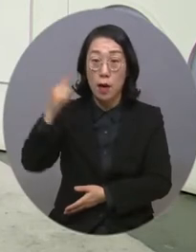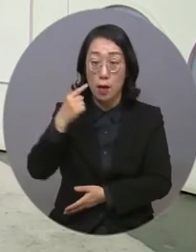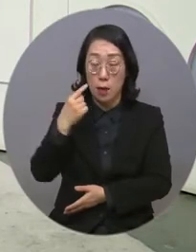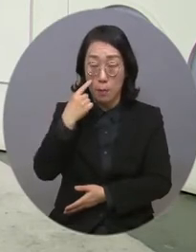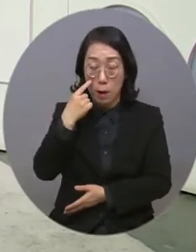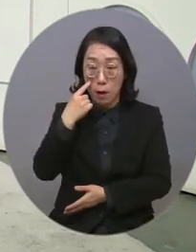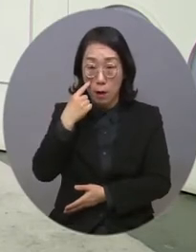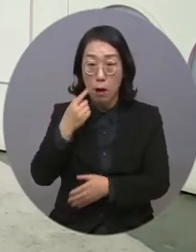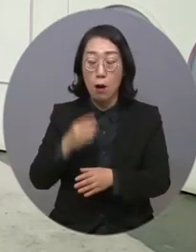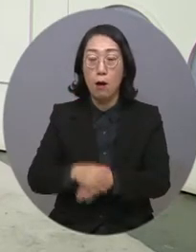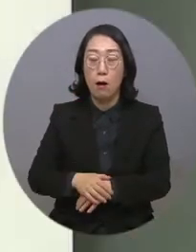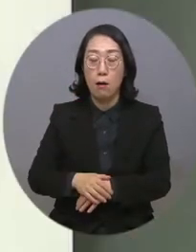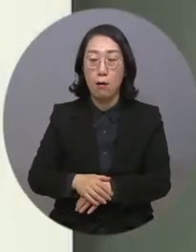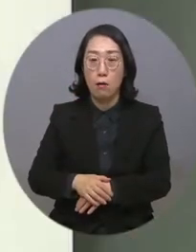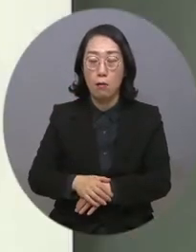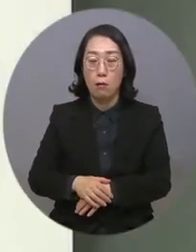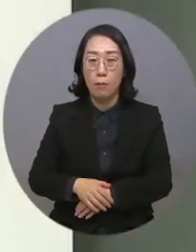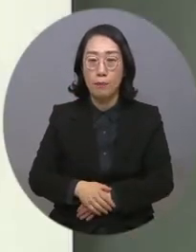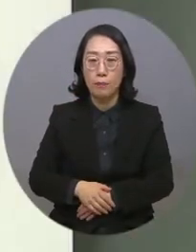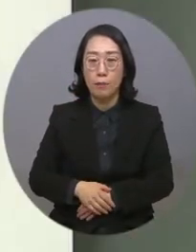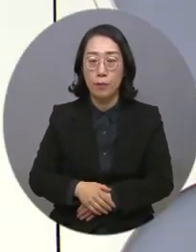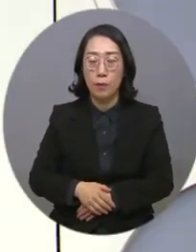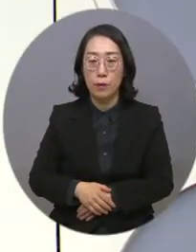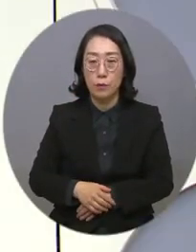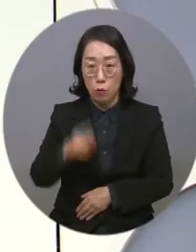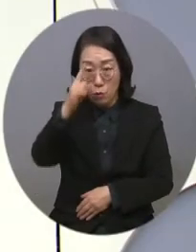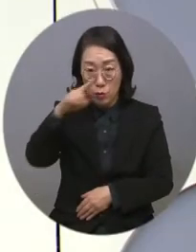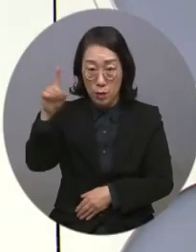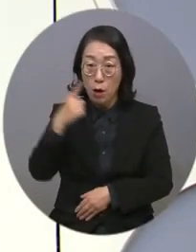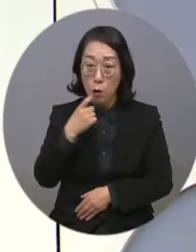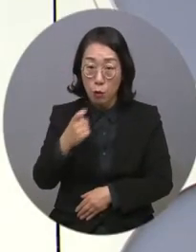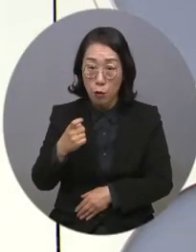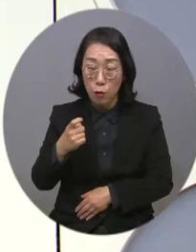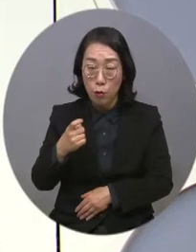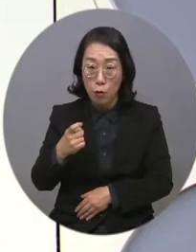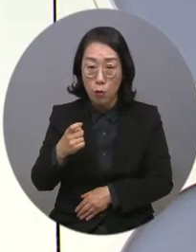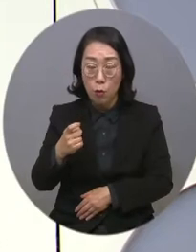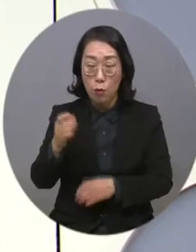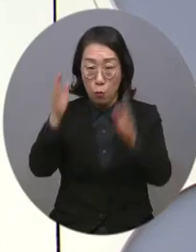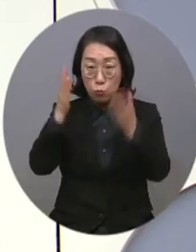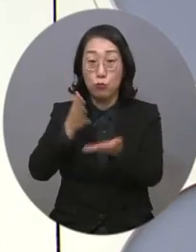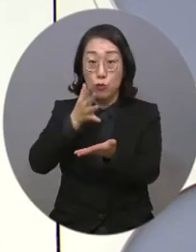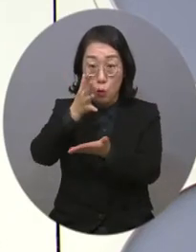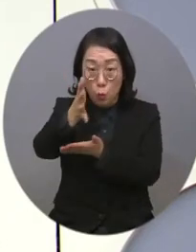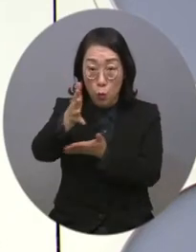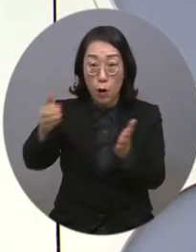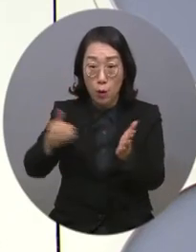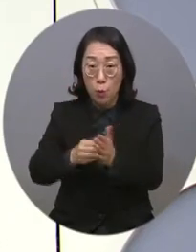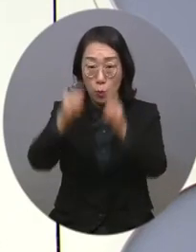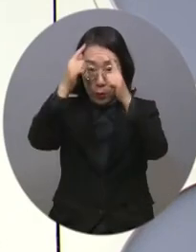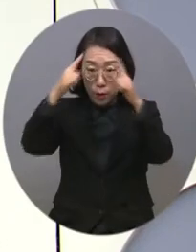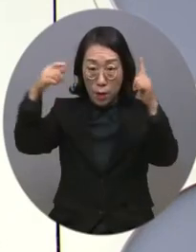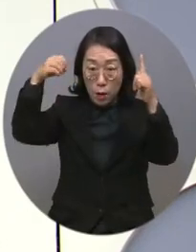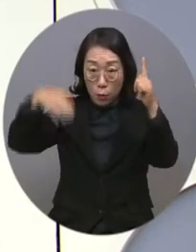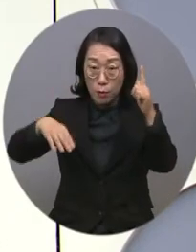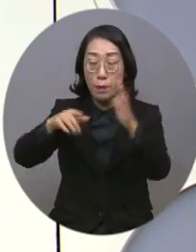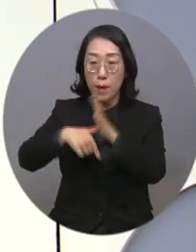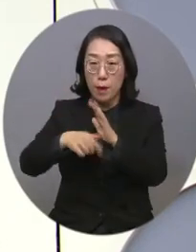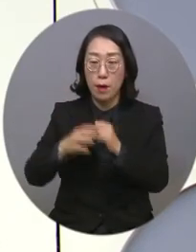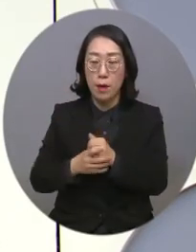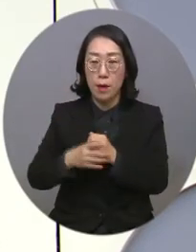드물었어요. 외국어 대학교만 있었고. 그래서 러시아를 했고. 그다음에 러시아를 전공하고 이제 졸업하고 대학원 다닐 때 국비